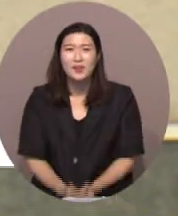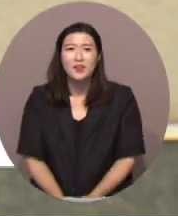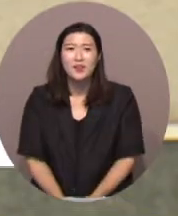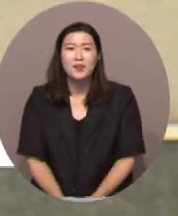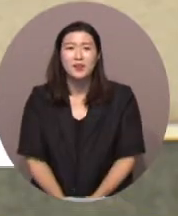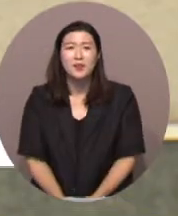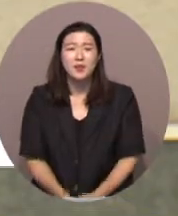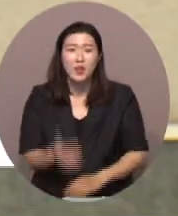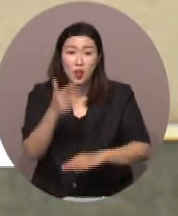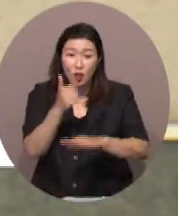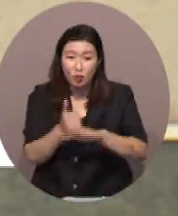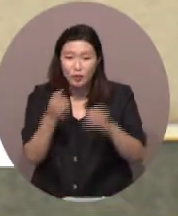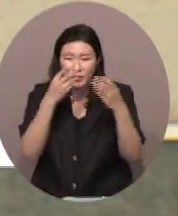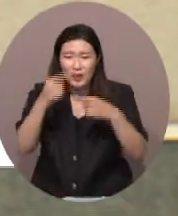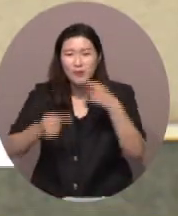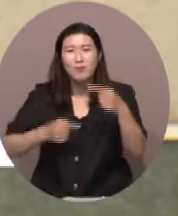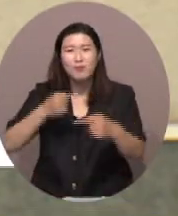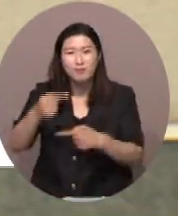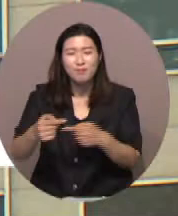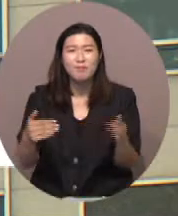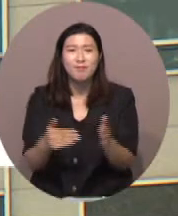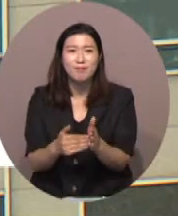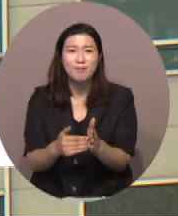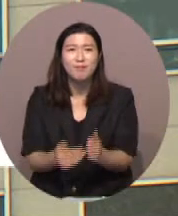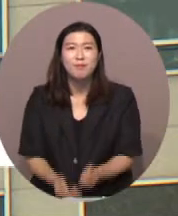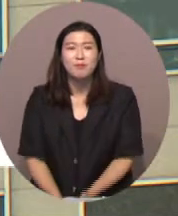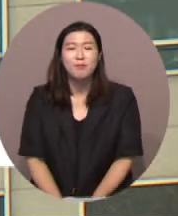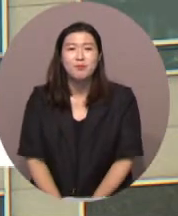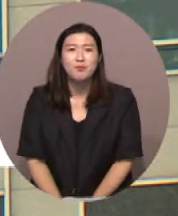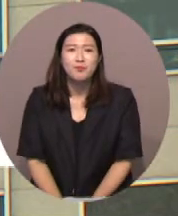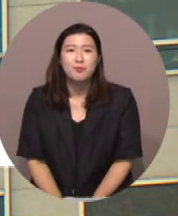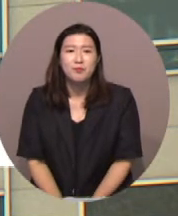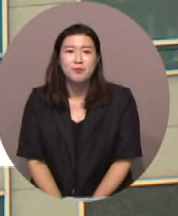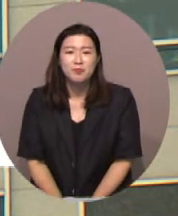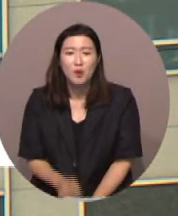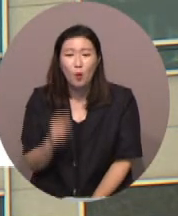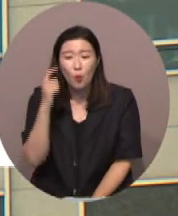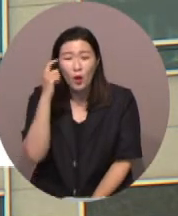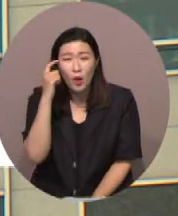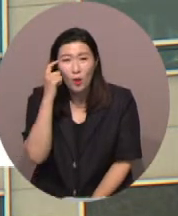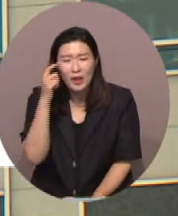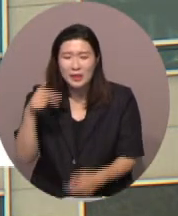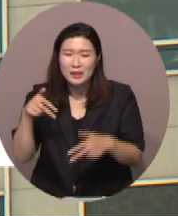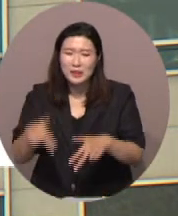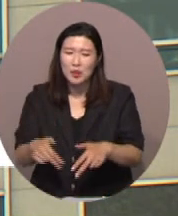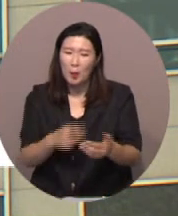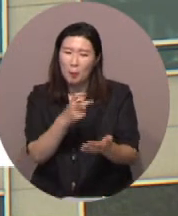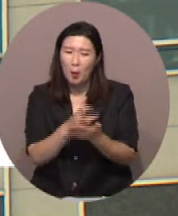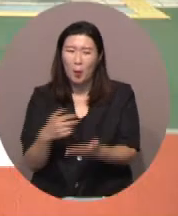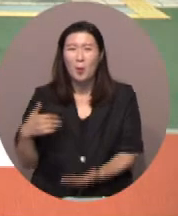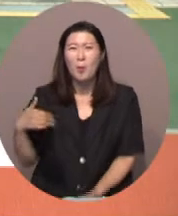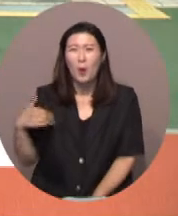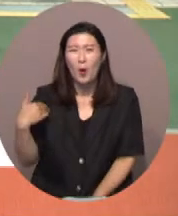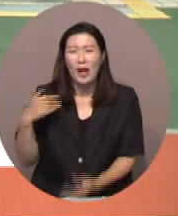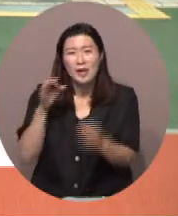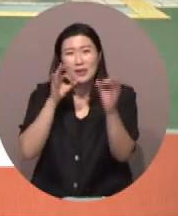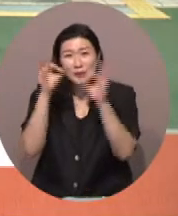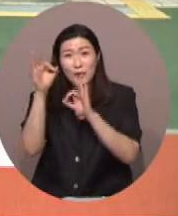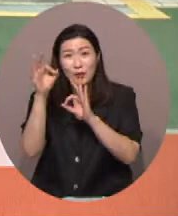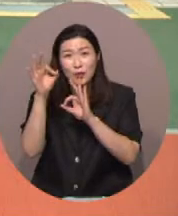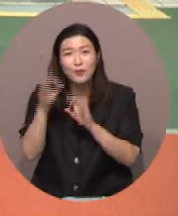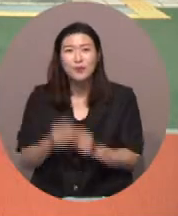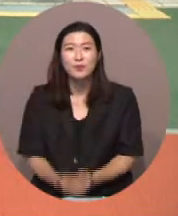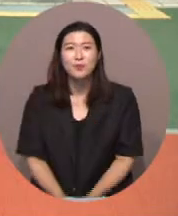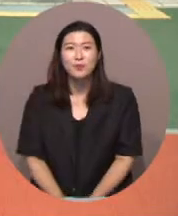절반 2화 여야 한다는 조례를 위반한 겁니다 대전시는 일부 직원이 조례 등을 미쳐 검토하지 않아 발생한